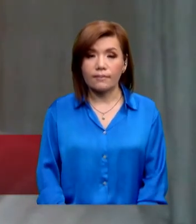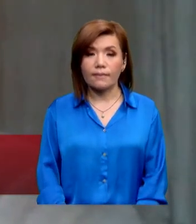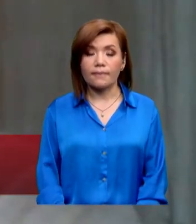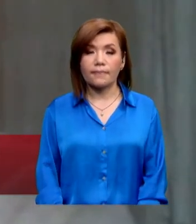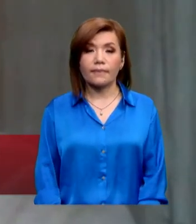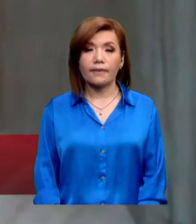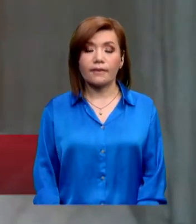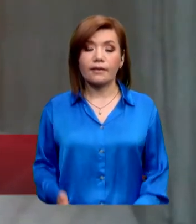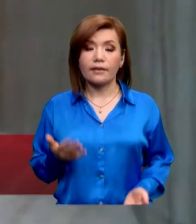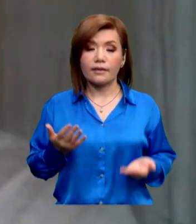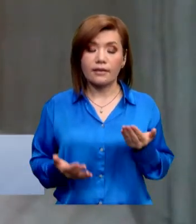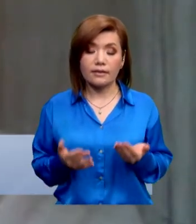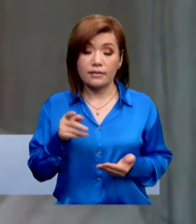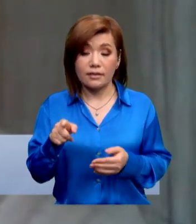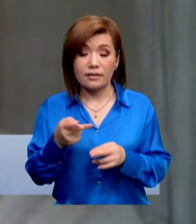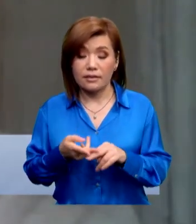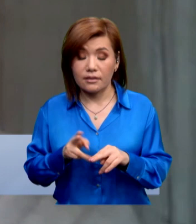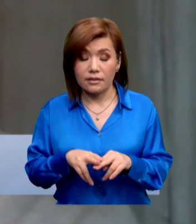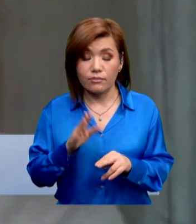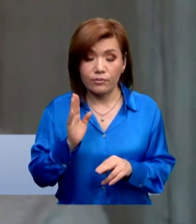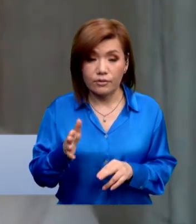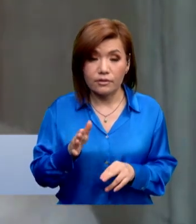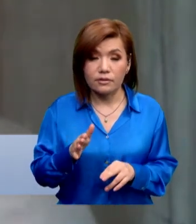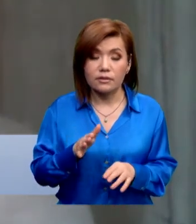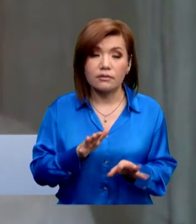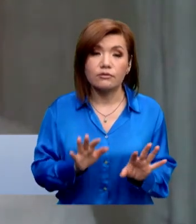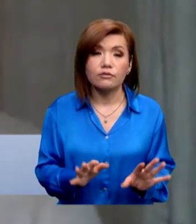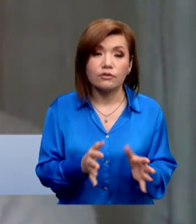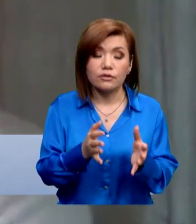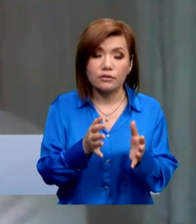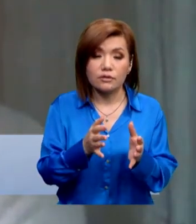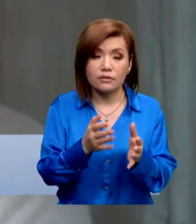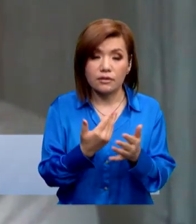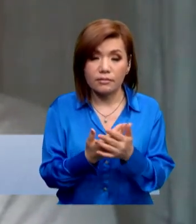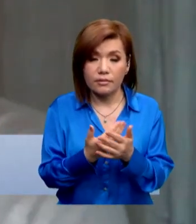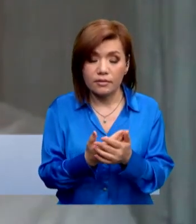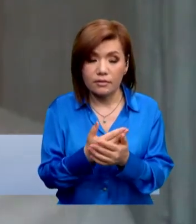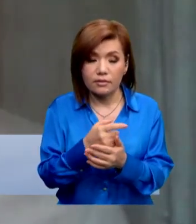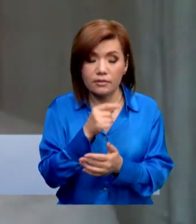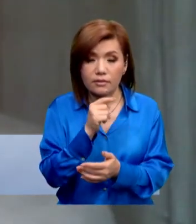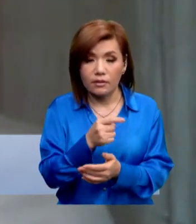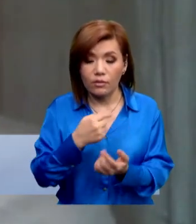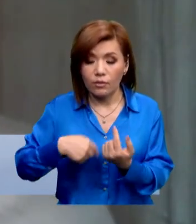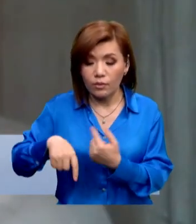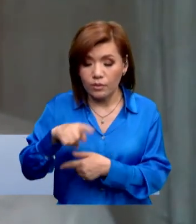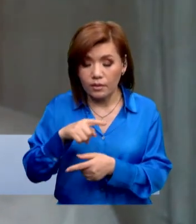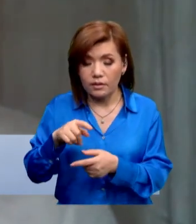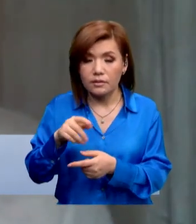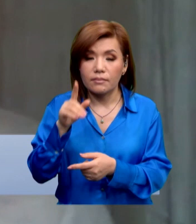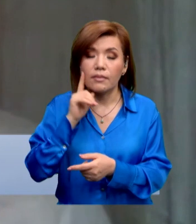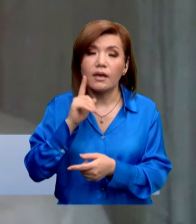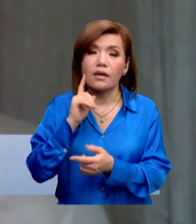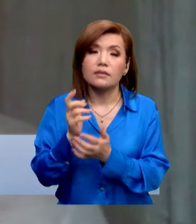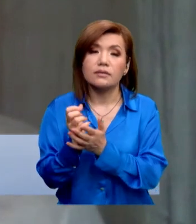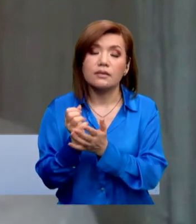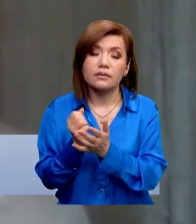Если это будет происходить, то, скажем так, снижение ставок там, а у нас они, скорее всего, пока